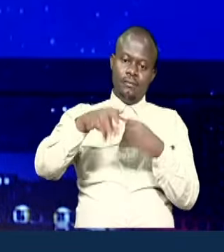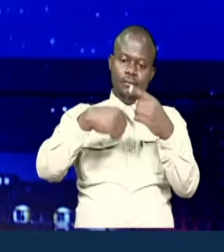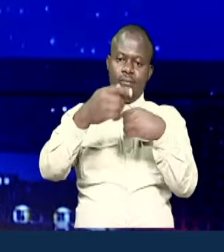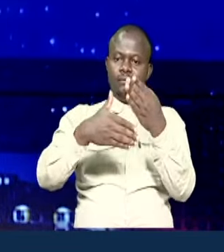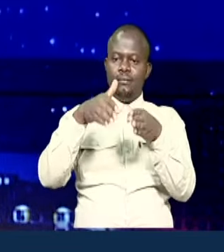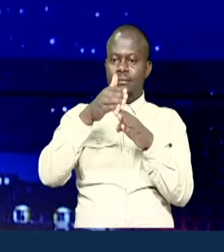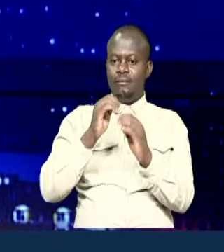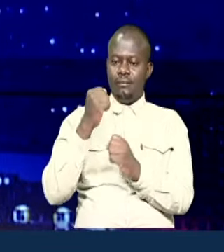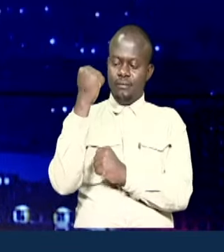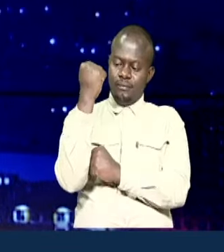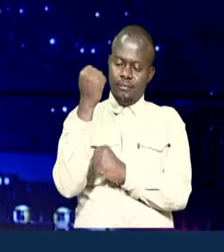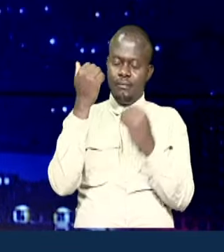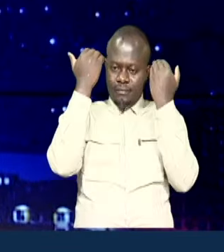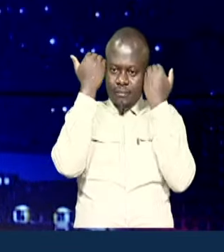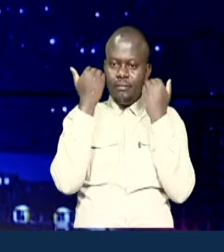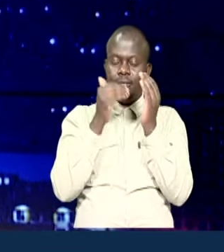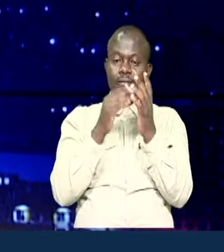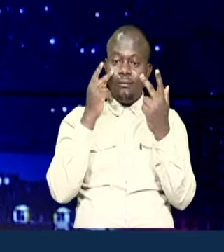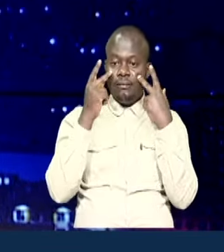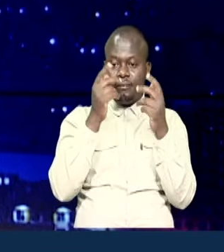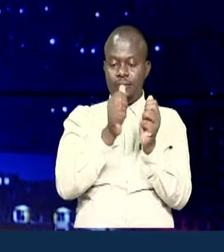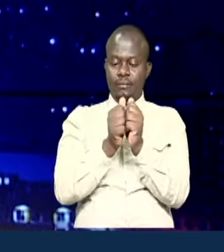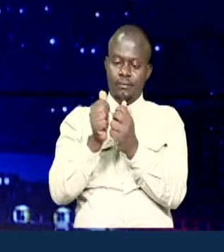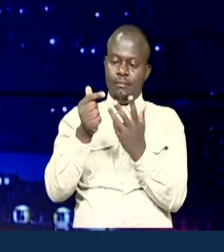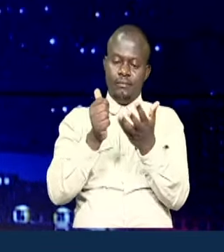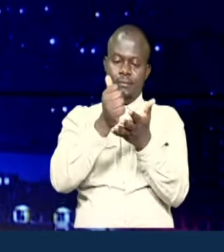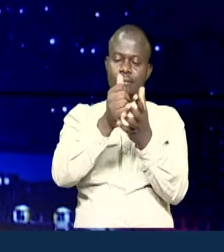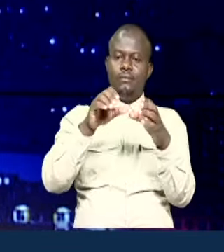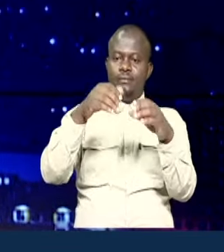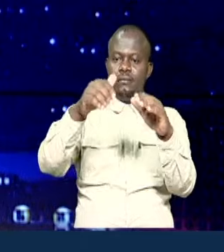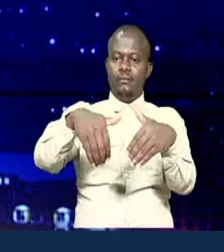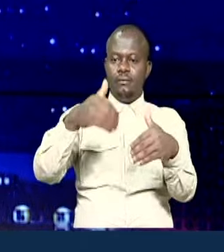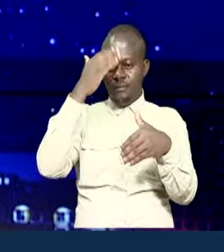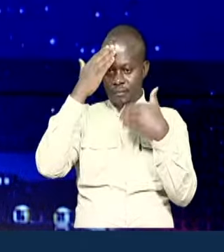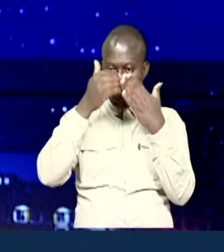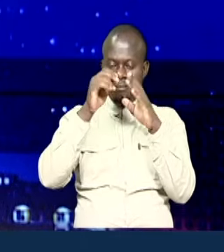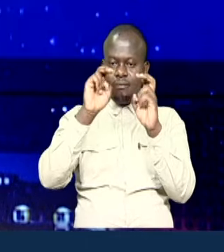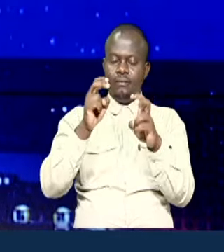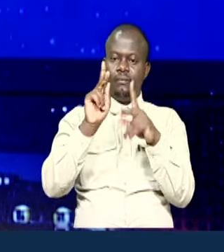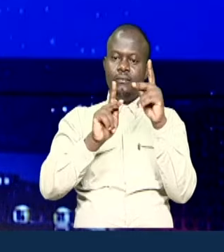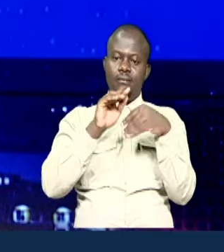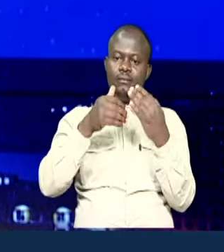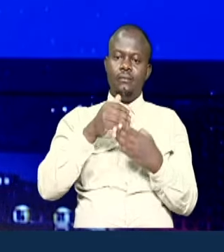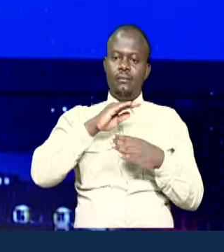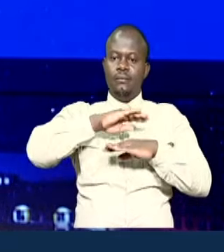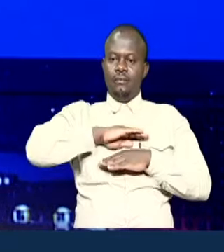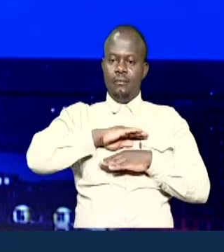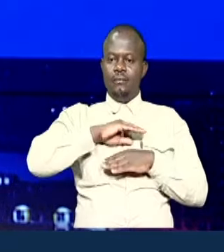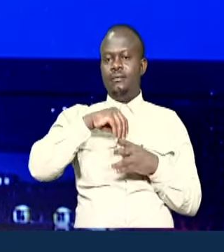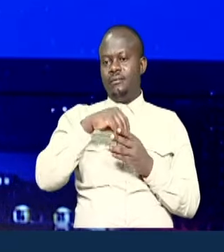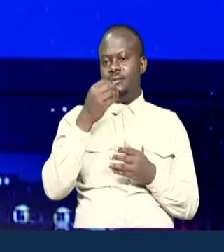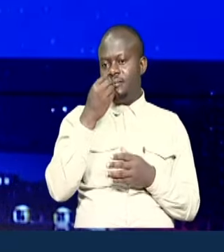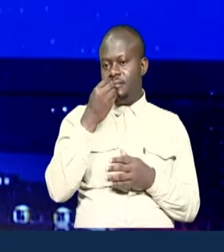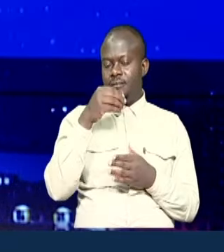ku musingi w'ubutabera no kurebera hamwe ibyafasha icyiciro cy'ubuhinzi kugira ngo abaturage bihaze mu biribwa.